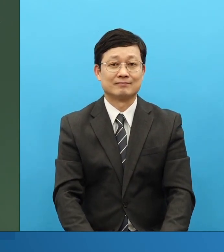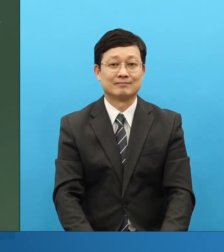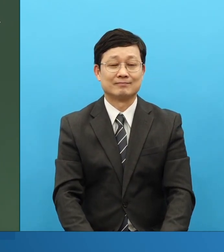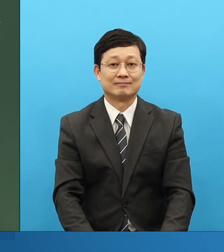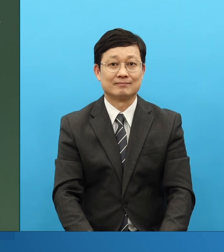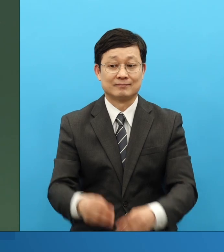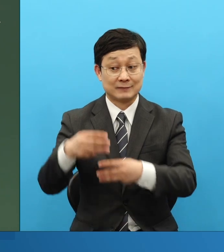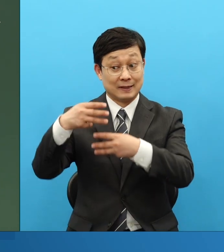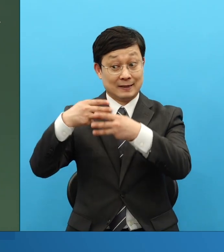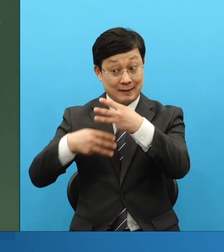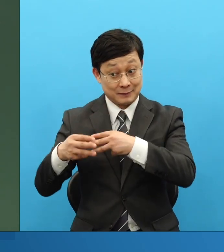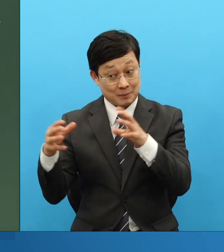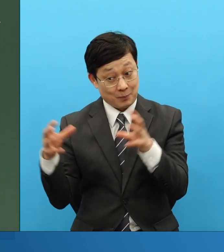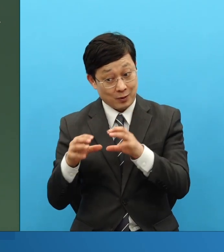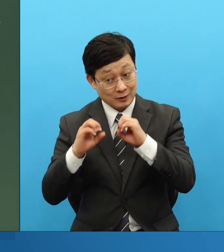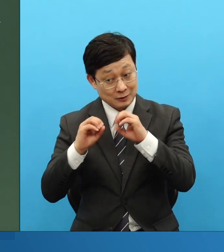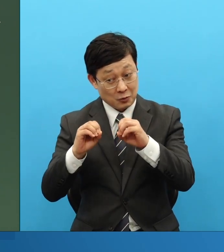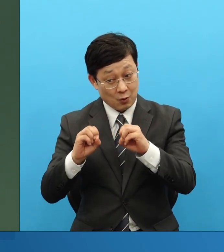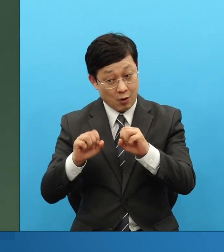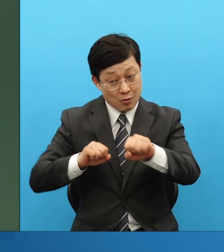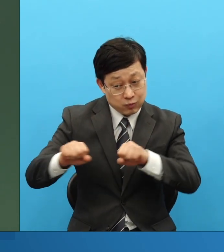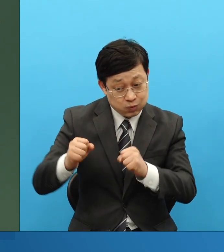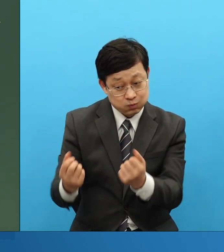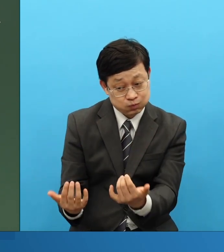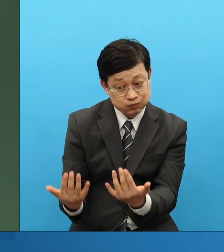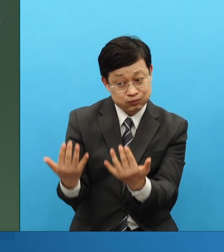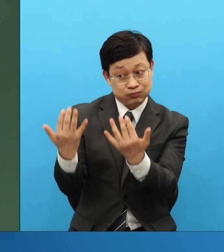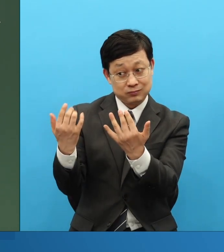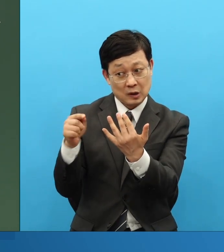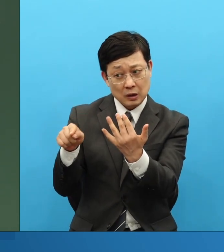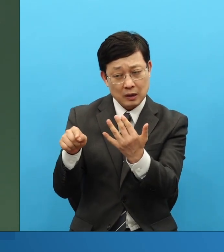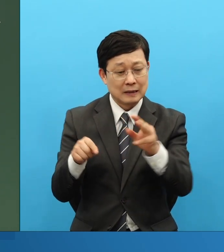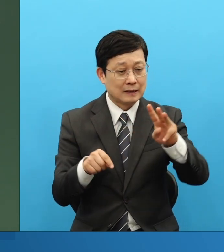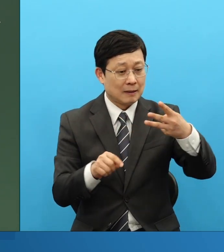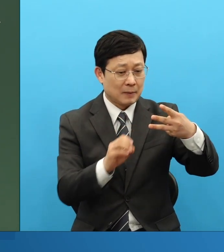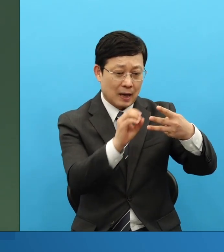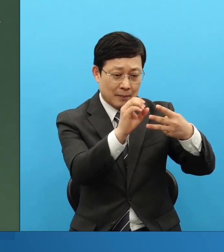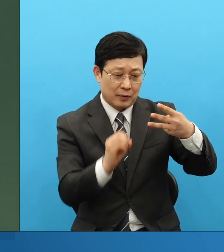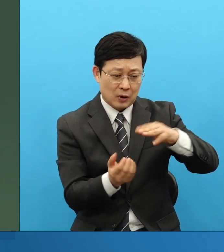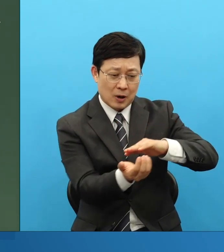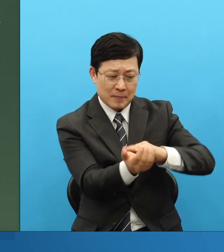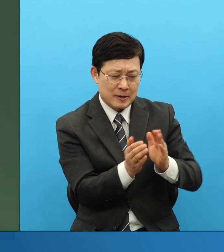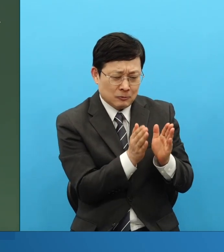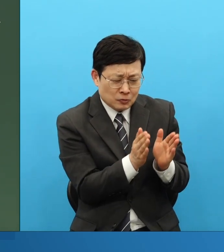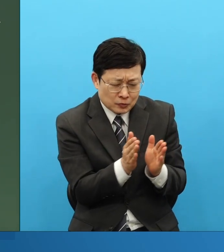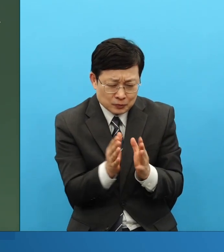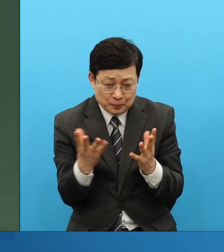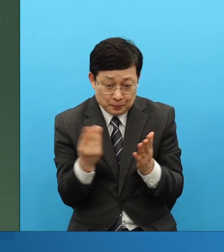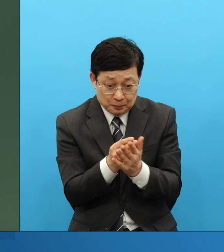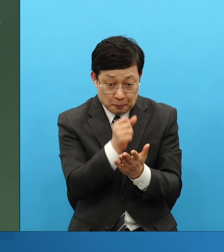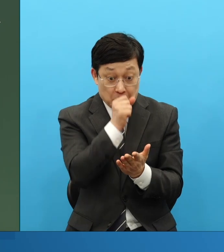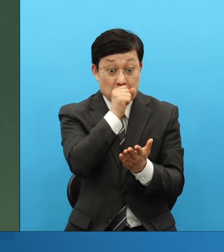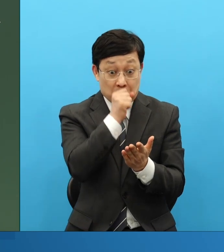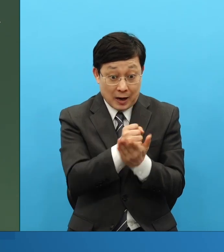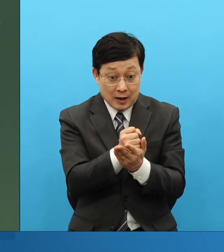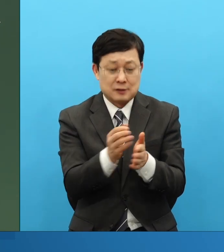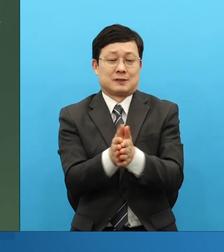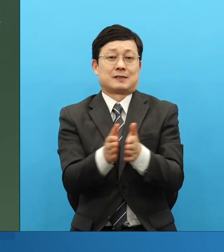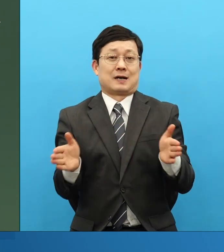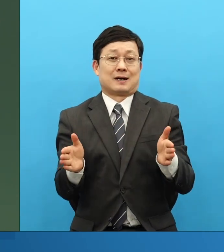사실상 이렇게 하고 있습니다. And right now, this evangelist movement, the remnant movement, we're doing it this way. 뭐든지 이렇게 해야 돼요. And so whatever you do it this